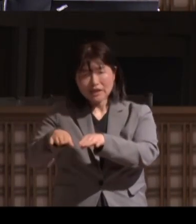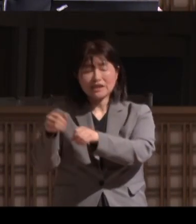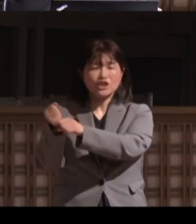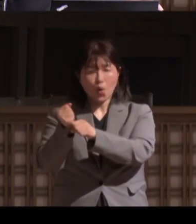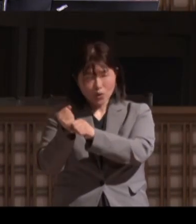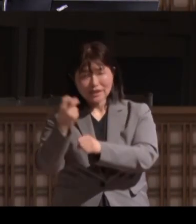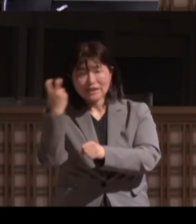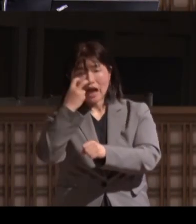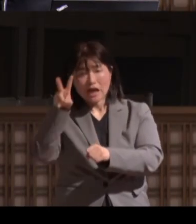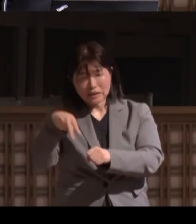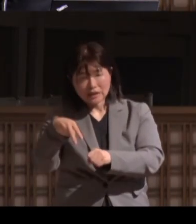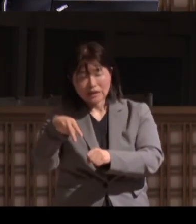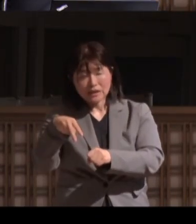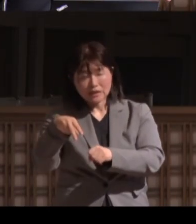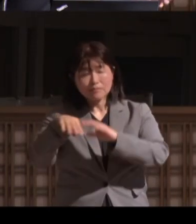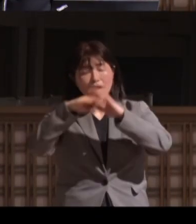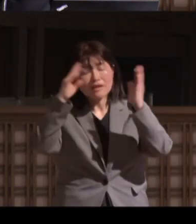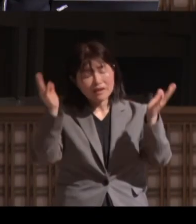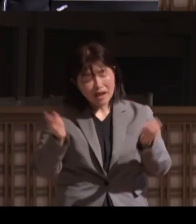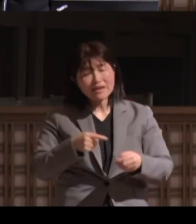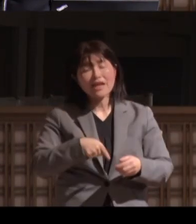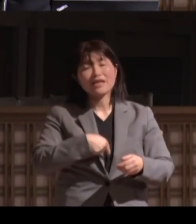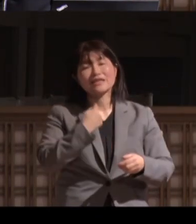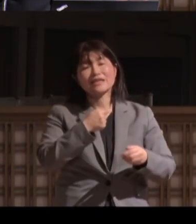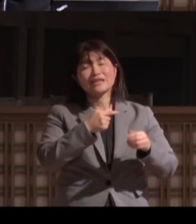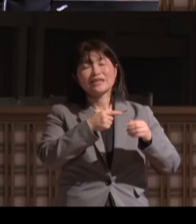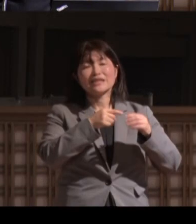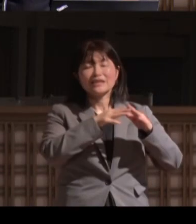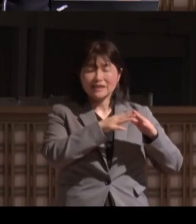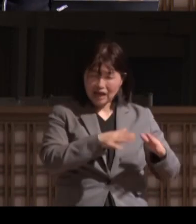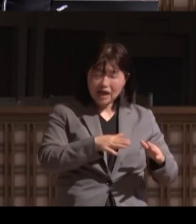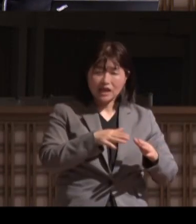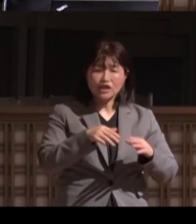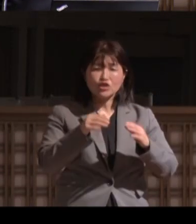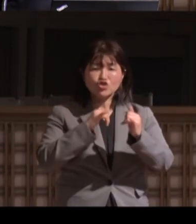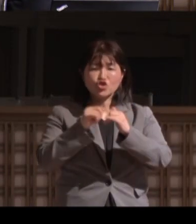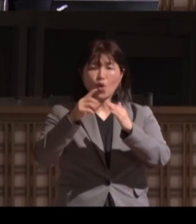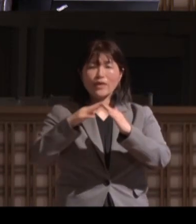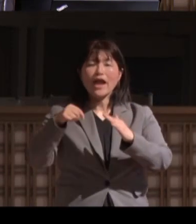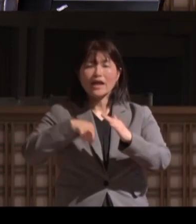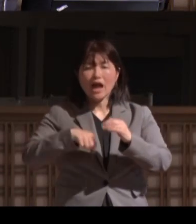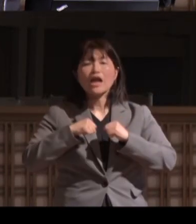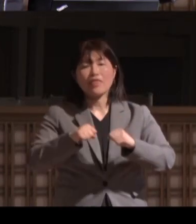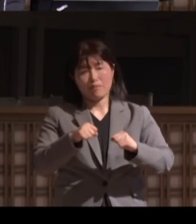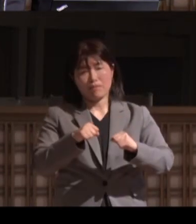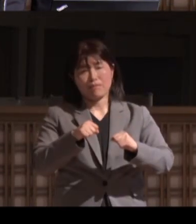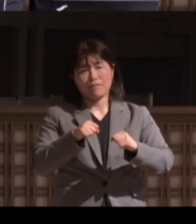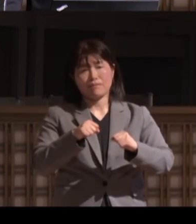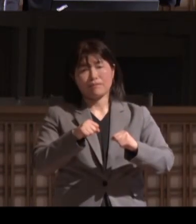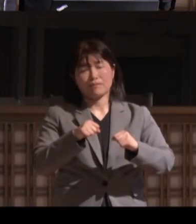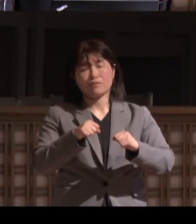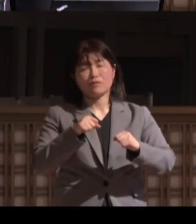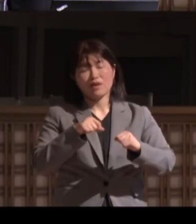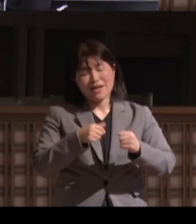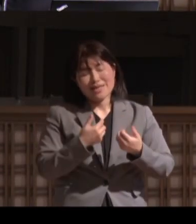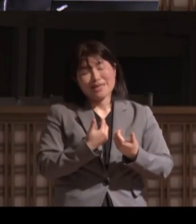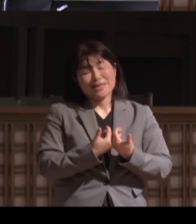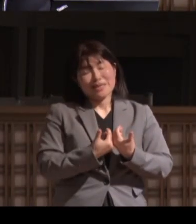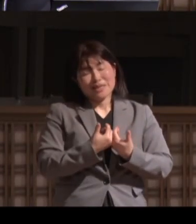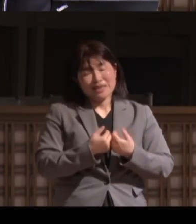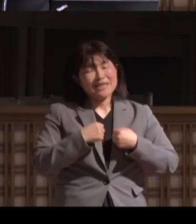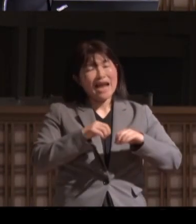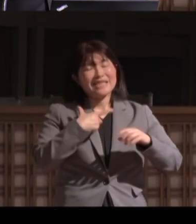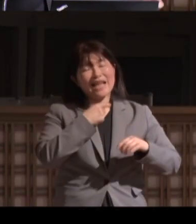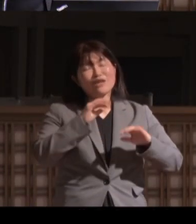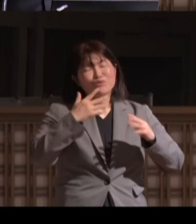たり管理するというのは大体自治会や町内会がやられていますでこういうことがま嫌なあ